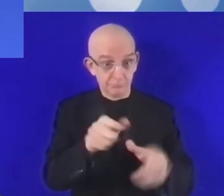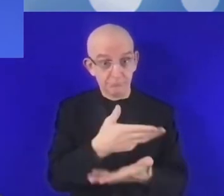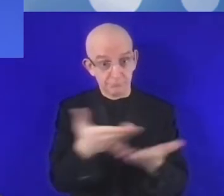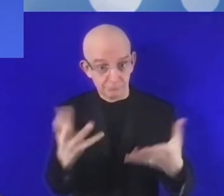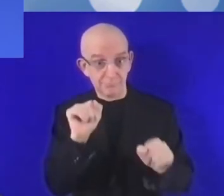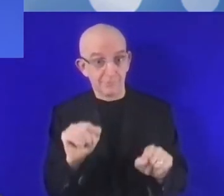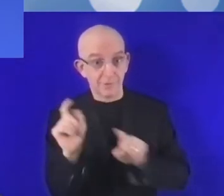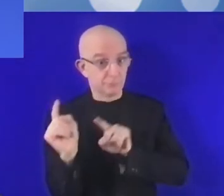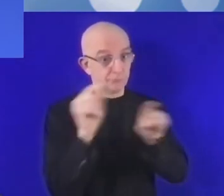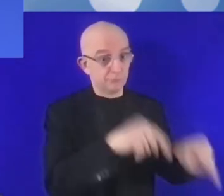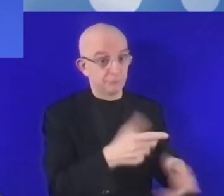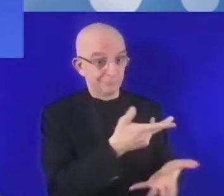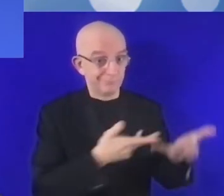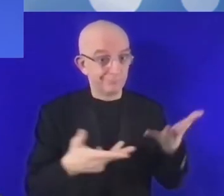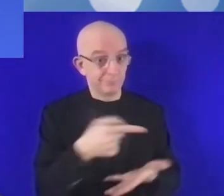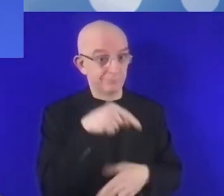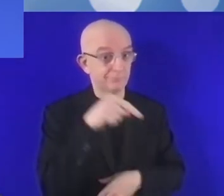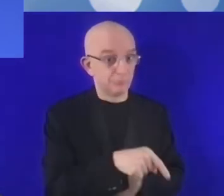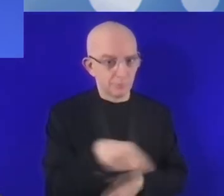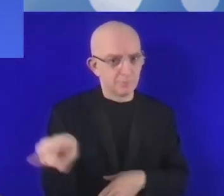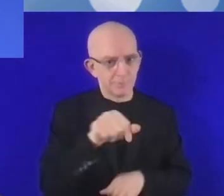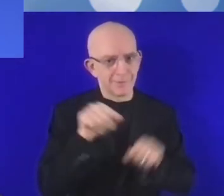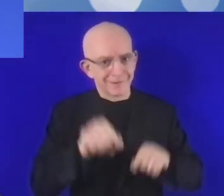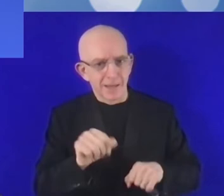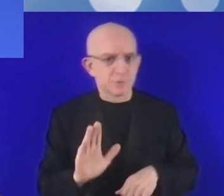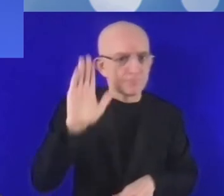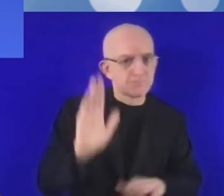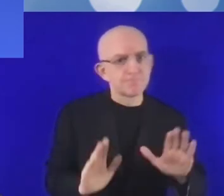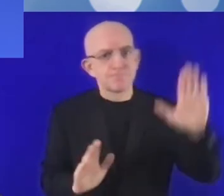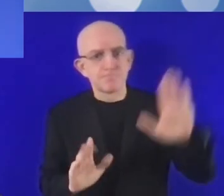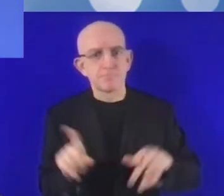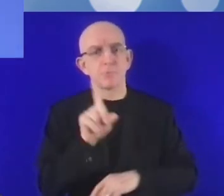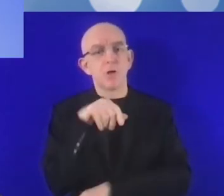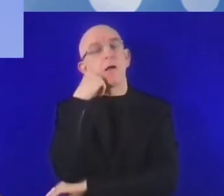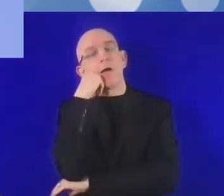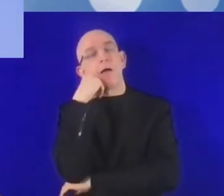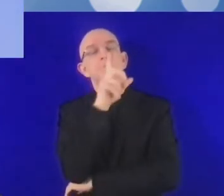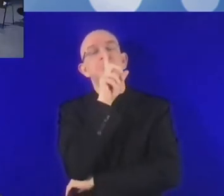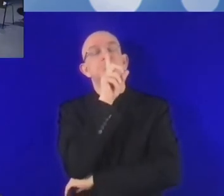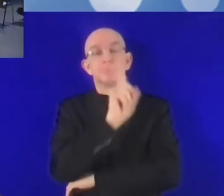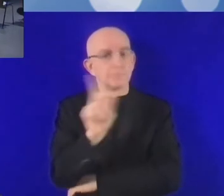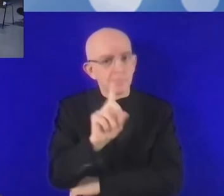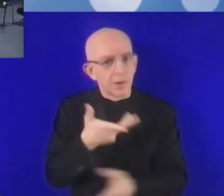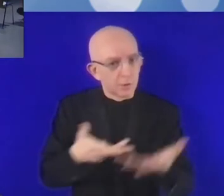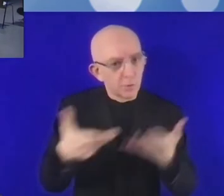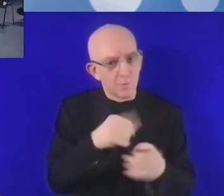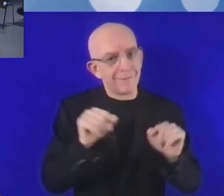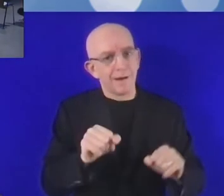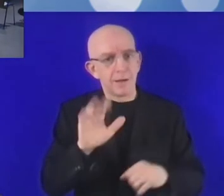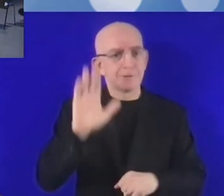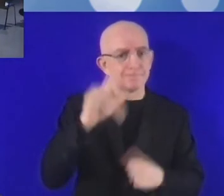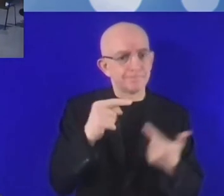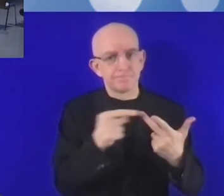à participer activement au débat en utilisant le hashtag IGF2021. Merci pour votre présence, qu'elle